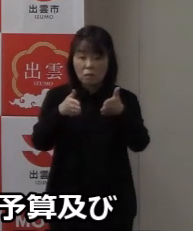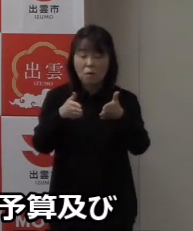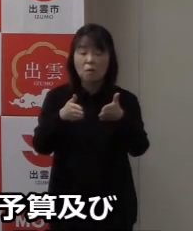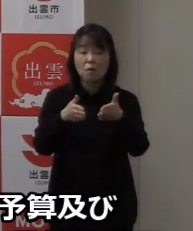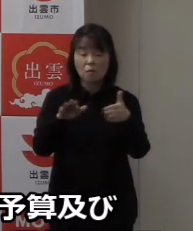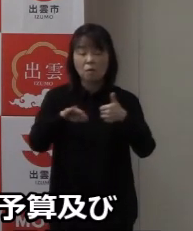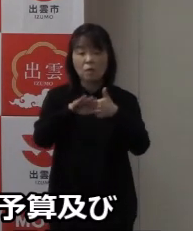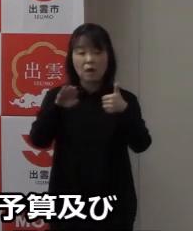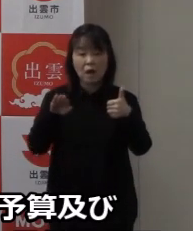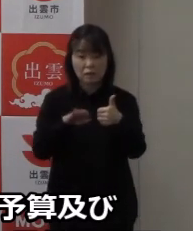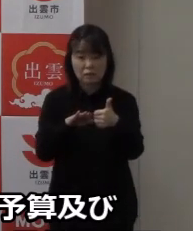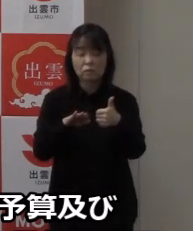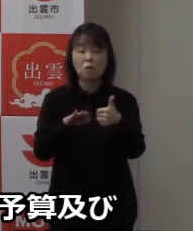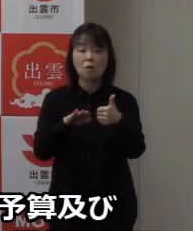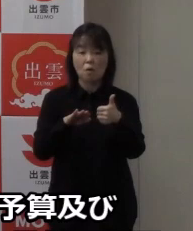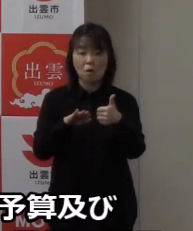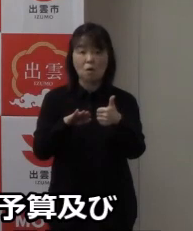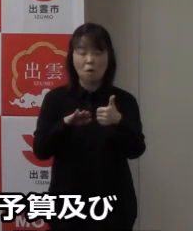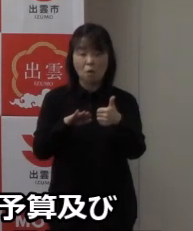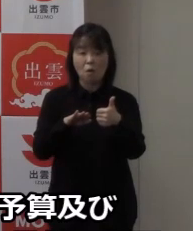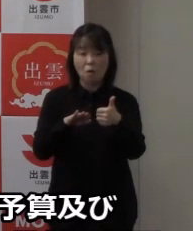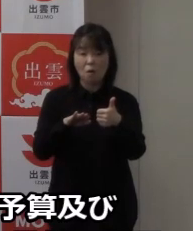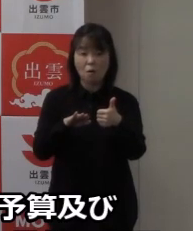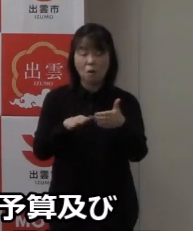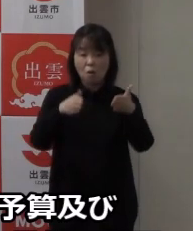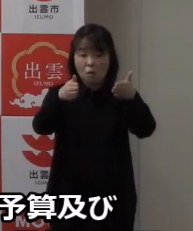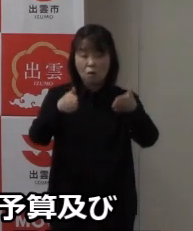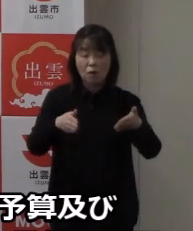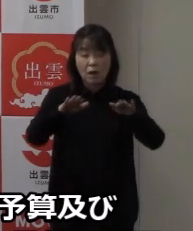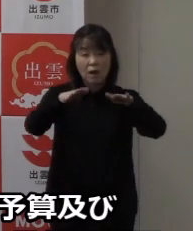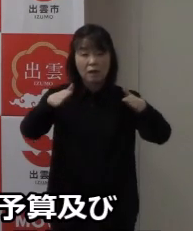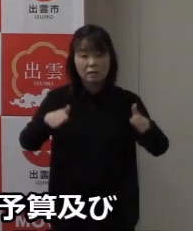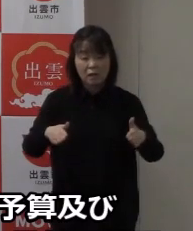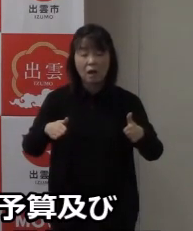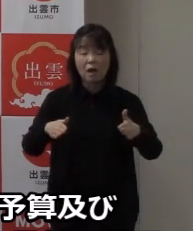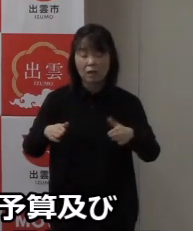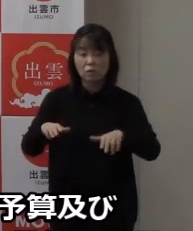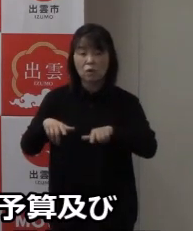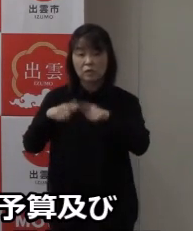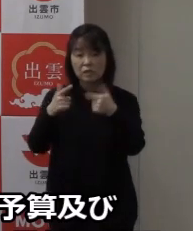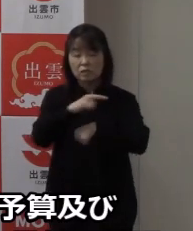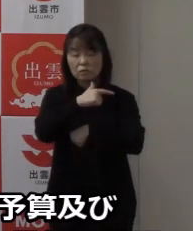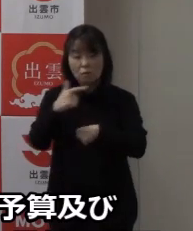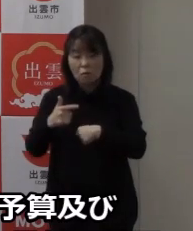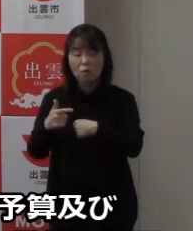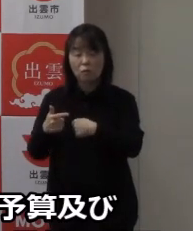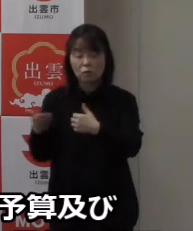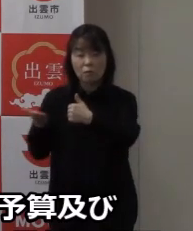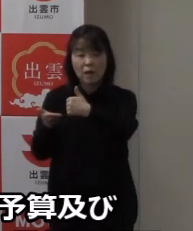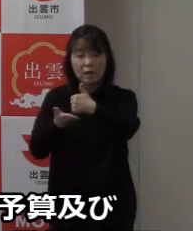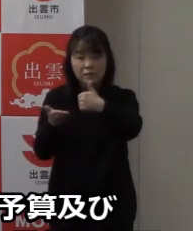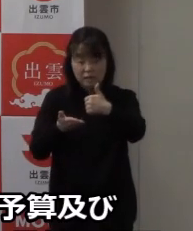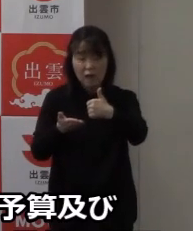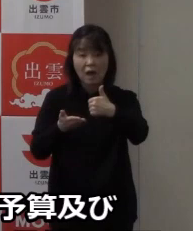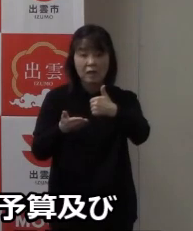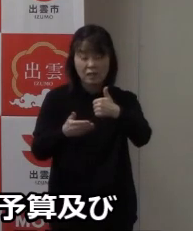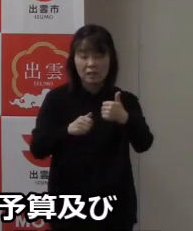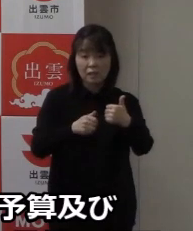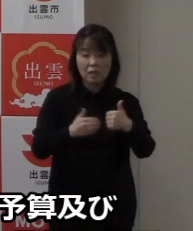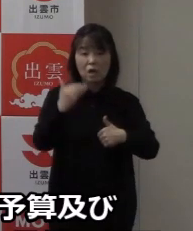境ですね、路肩のコンクリート化や糊面の飛翔木伐採など3000万円計上しているところであります